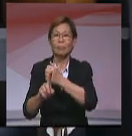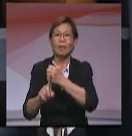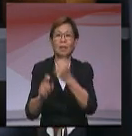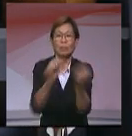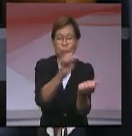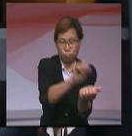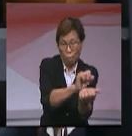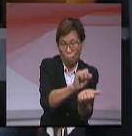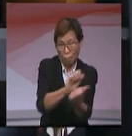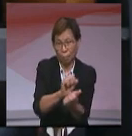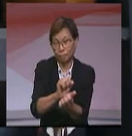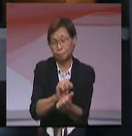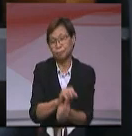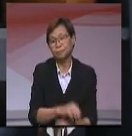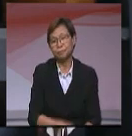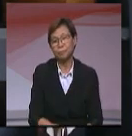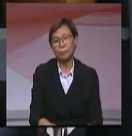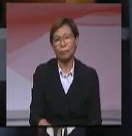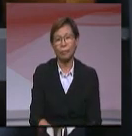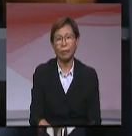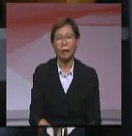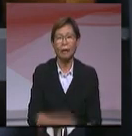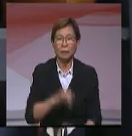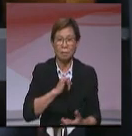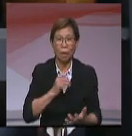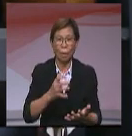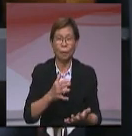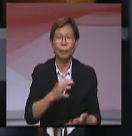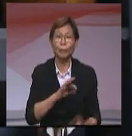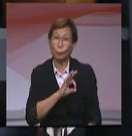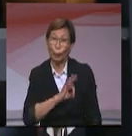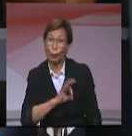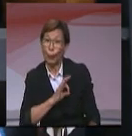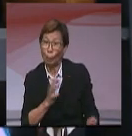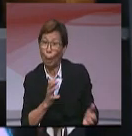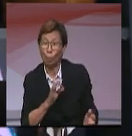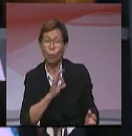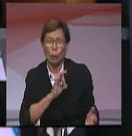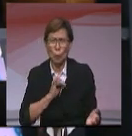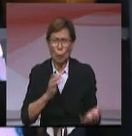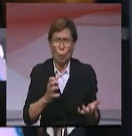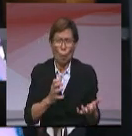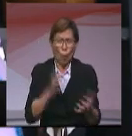itulah saya ingin mengingatkan bahawa